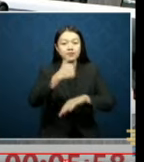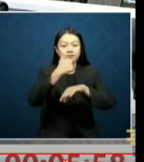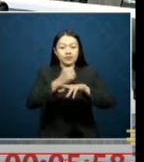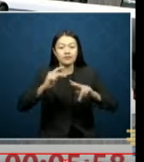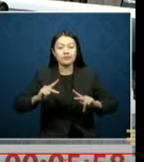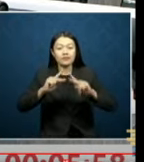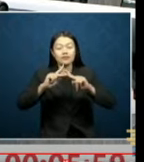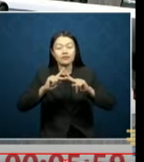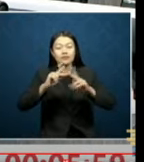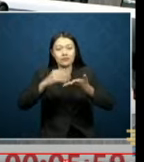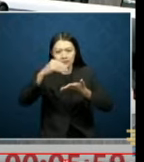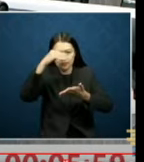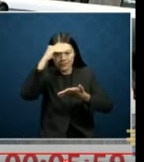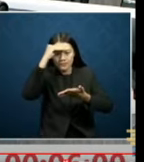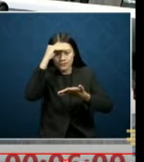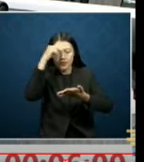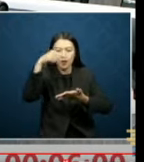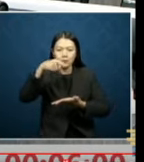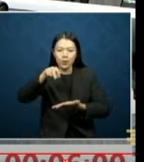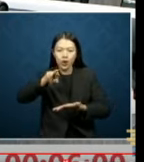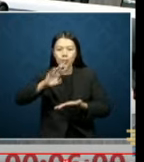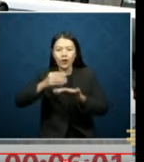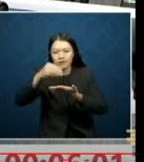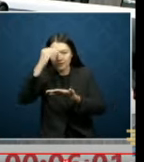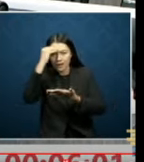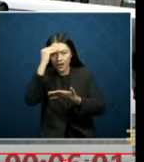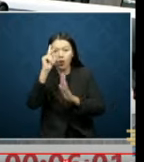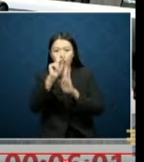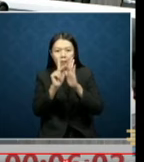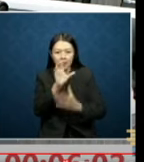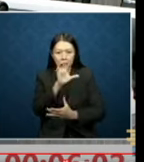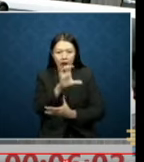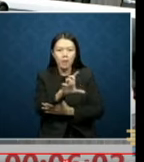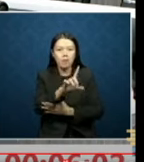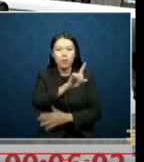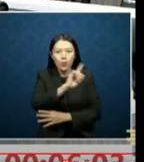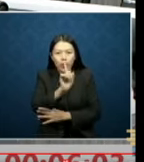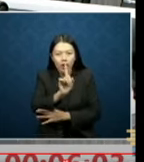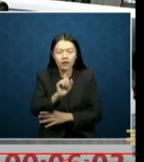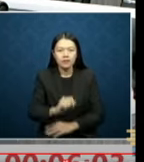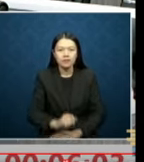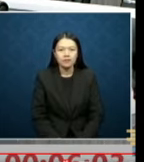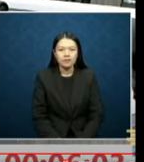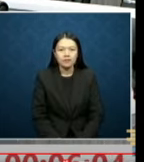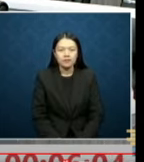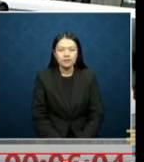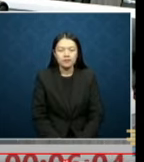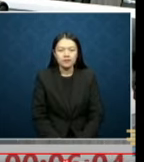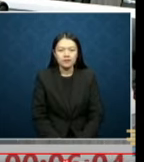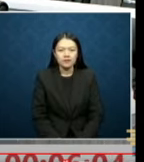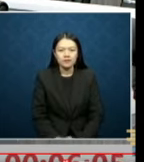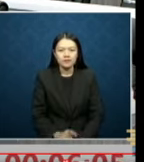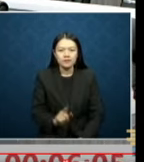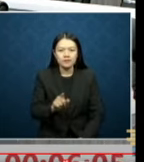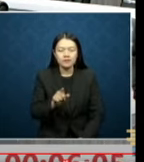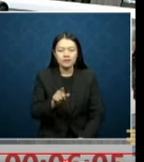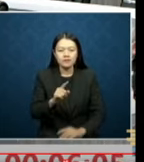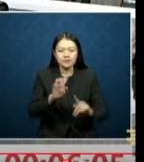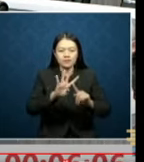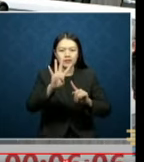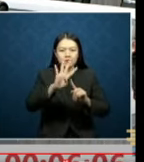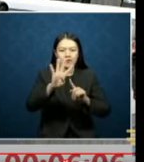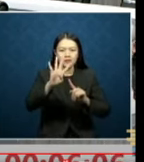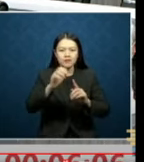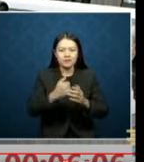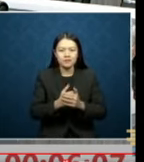จะผลักดันร่างพรบการศึกษามาใช้บังคับเมื่อไหร่เรื่องที่4นะฮะเรื่องที่